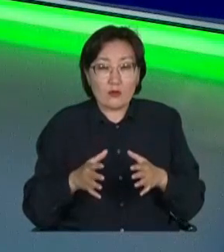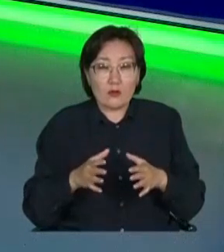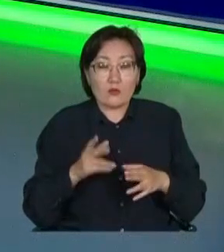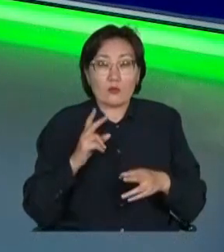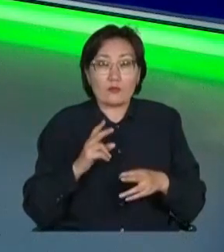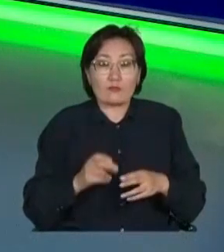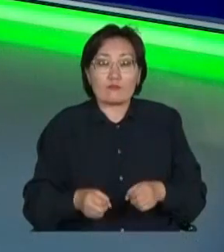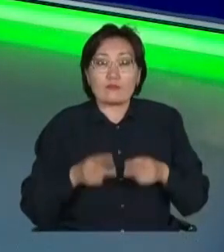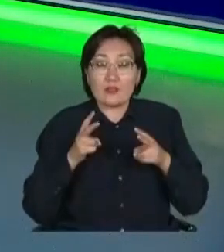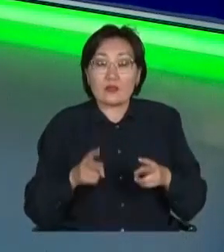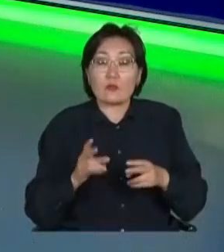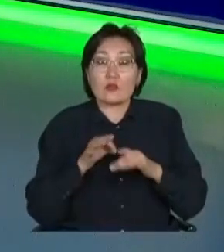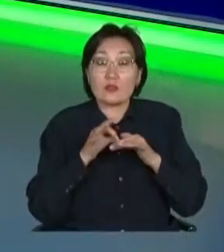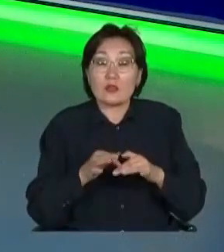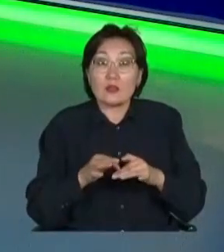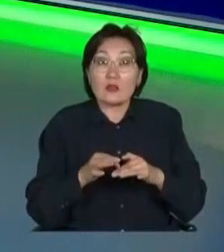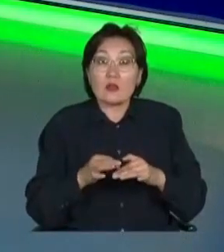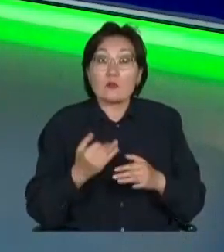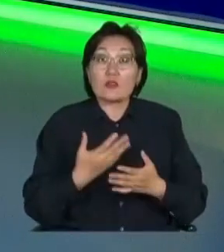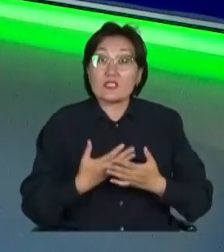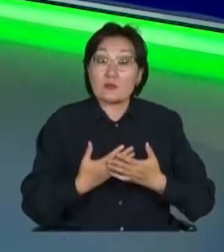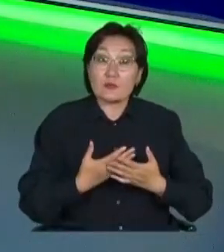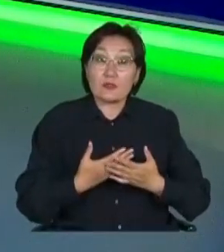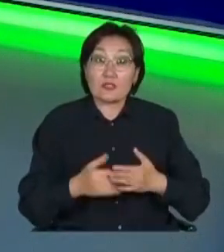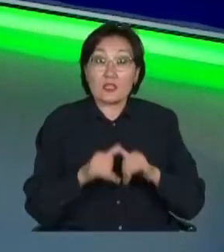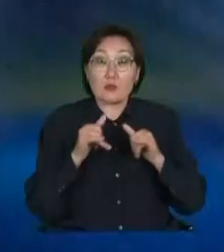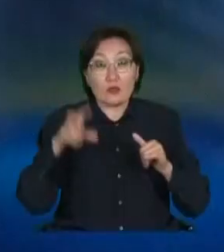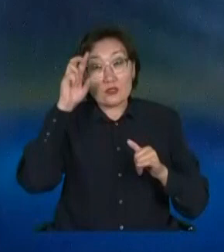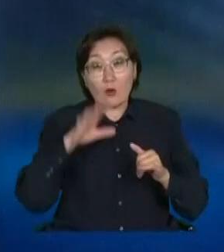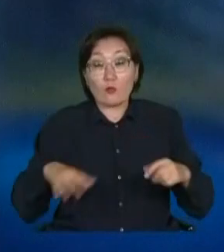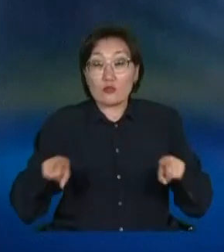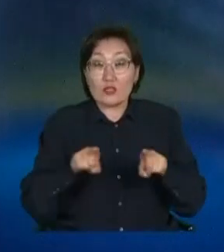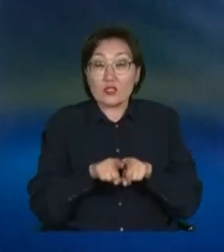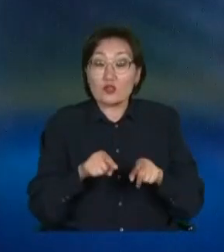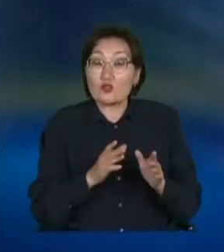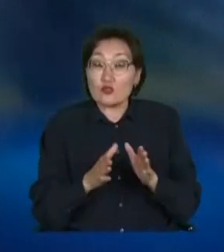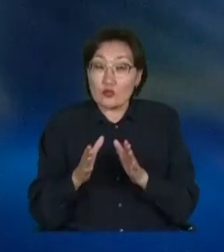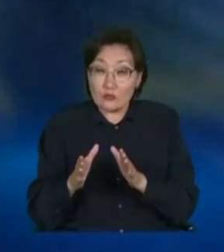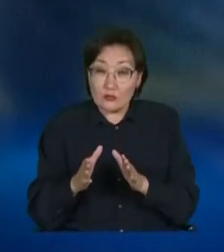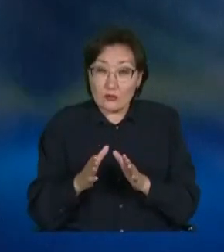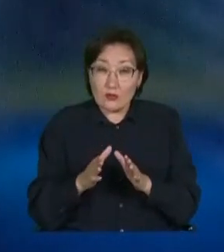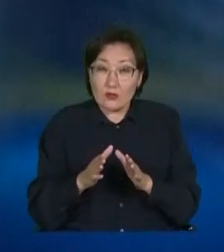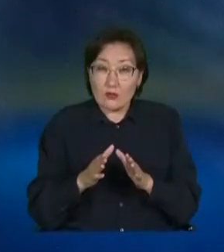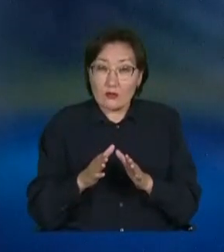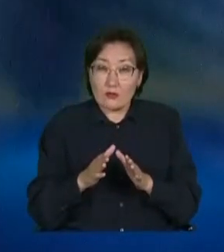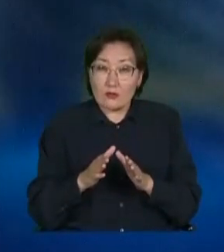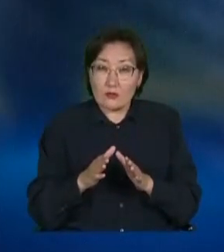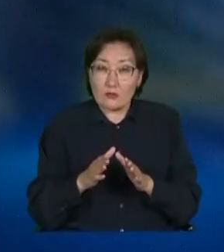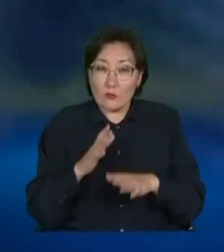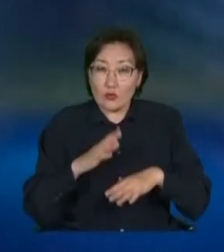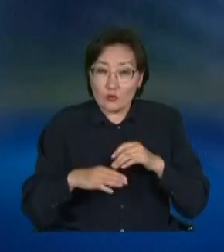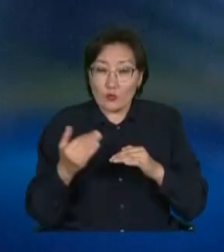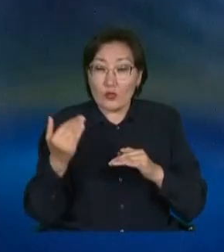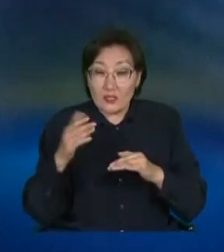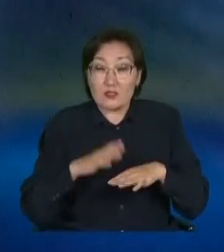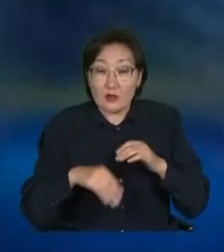Себебі осы нәрсені ертең көргеннен кейін жаңа айтып отырмыз, дамыған мемлекеттерде бұндай жүйе өтіп кеткенде де уже оларда тәжірибесінде бар.